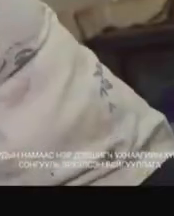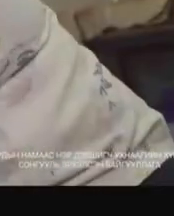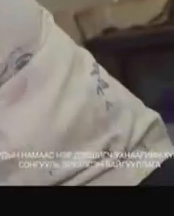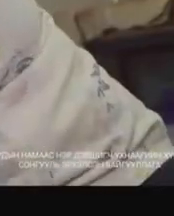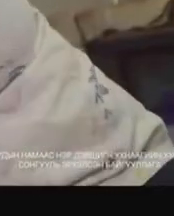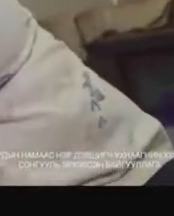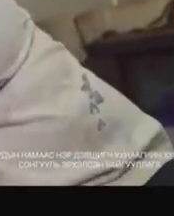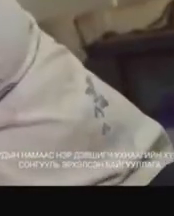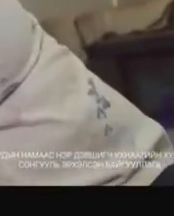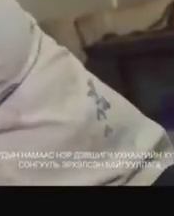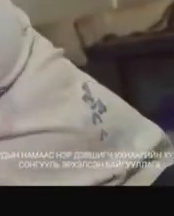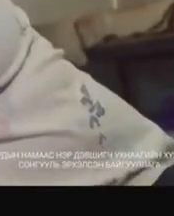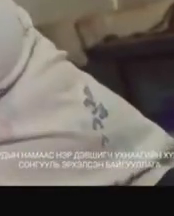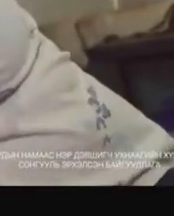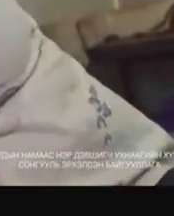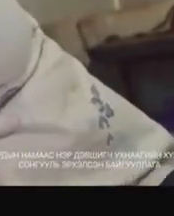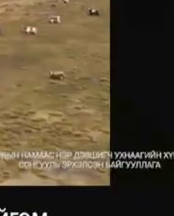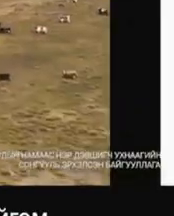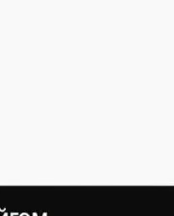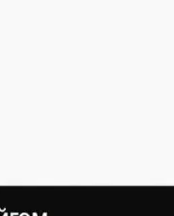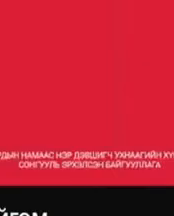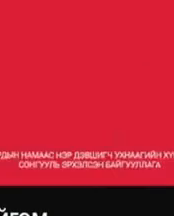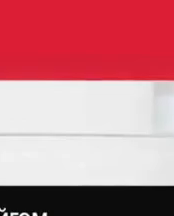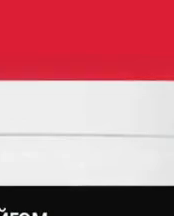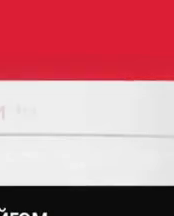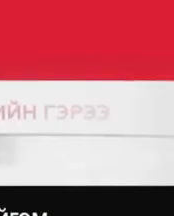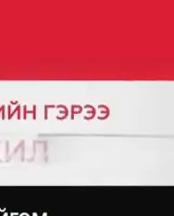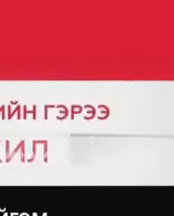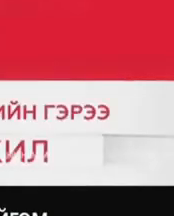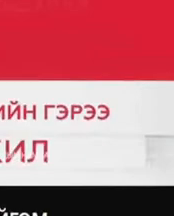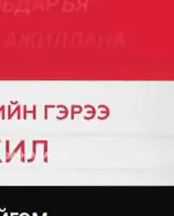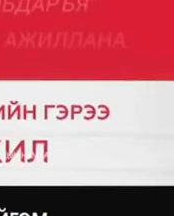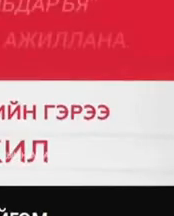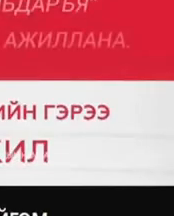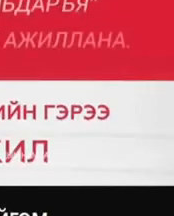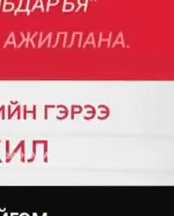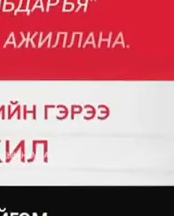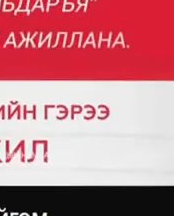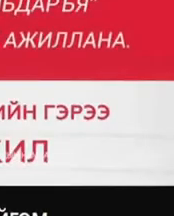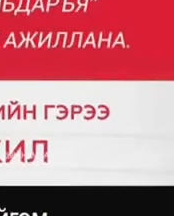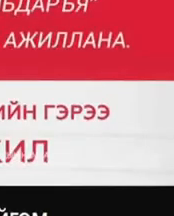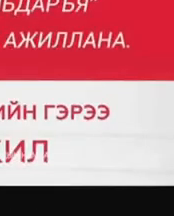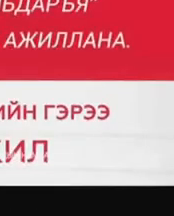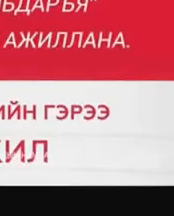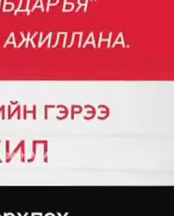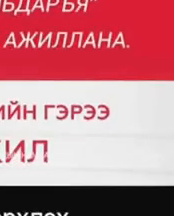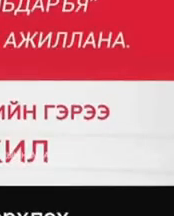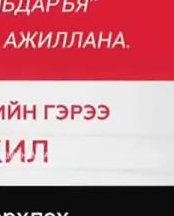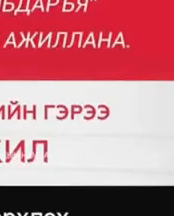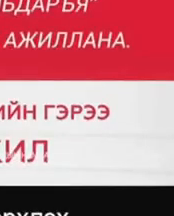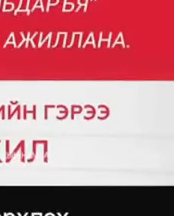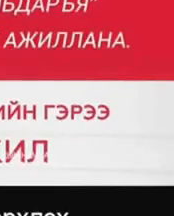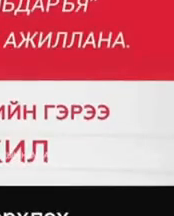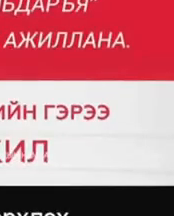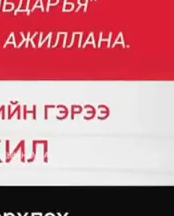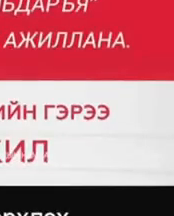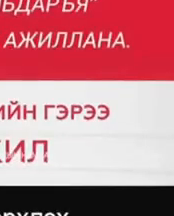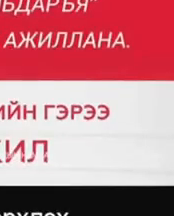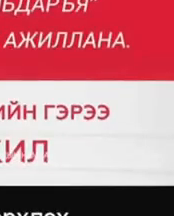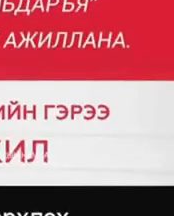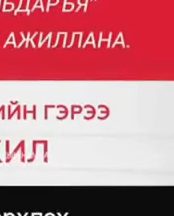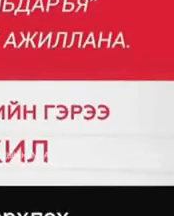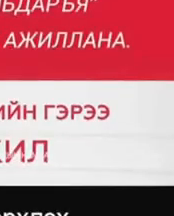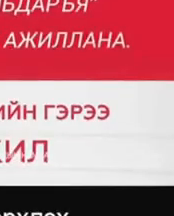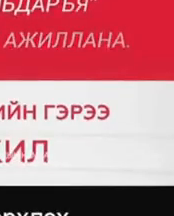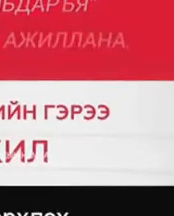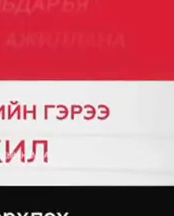хүдэг авсан. Сүмэндээ л амьд шатлаад байна л даа. Хот суурин газраас орон нутагт шилжиж сууршихаар гэдгийг нийгмийн эдийн засгийн цогц